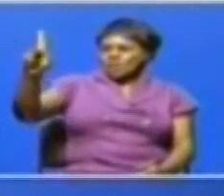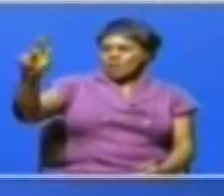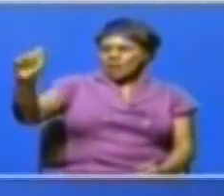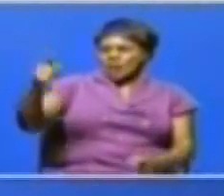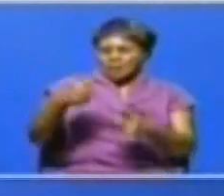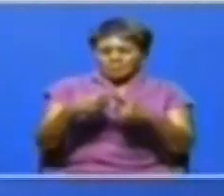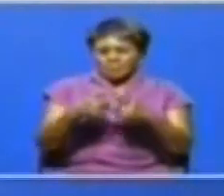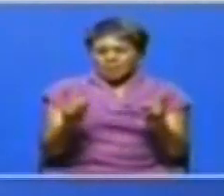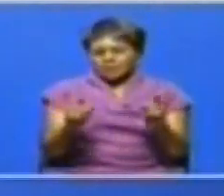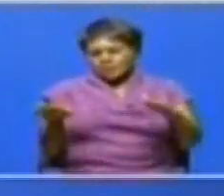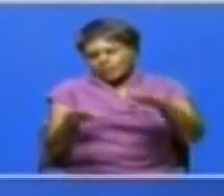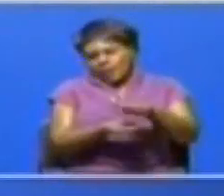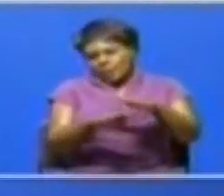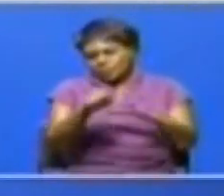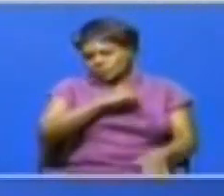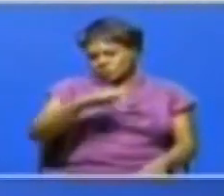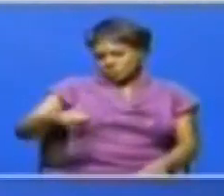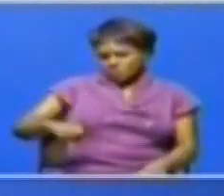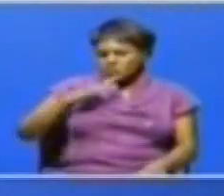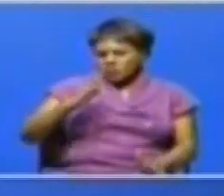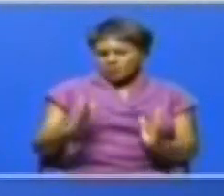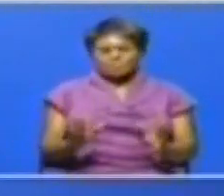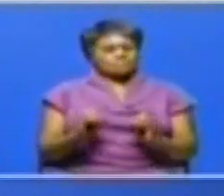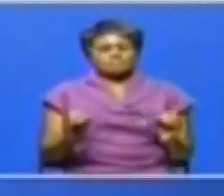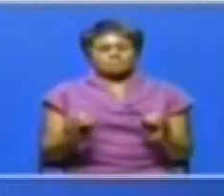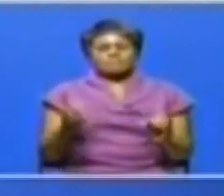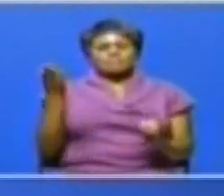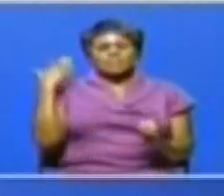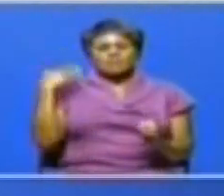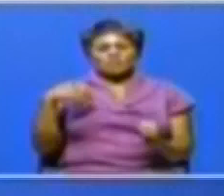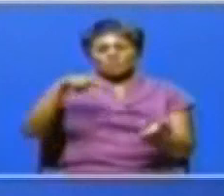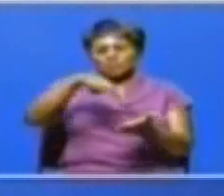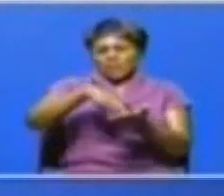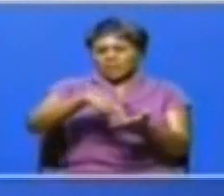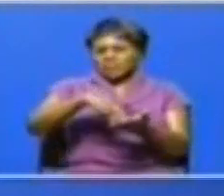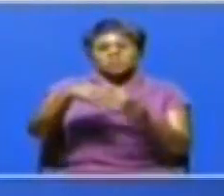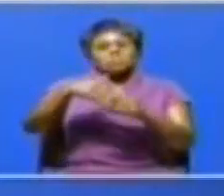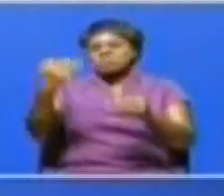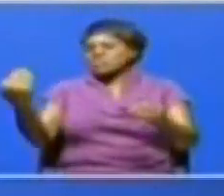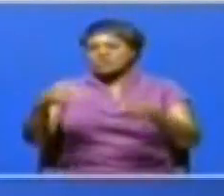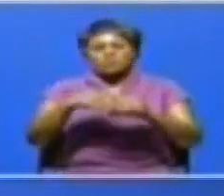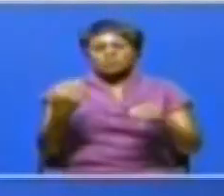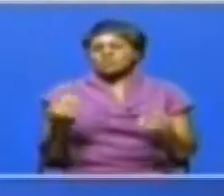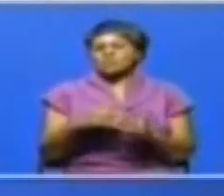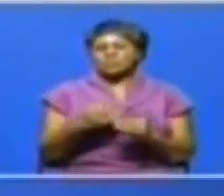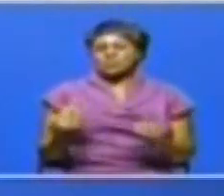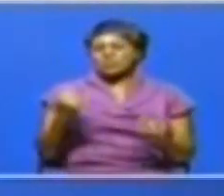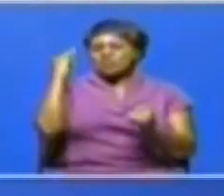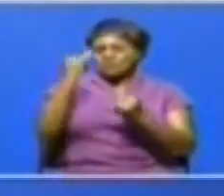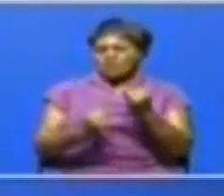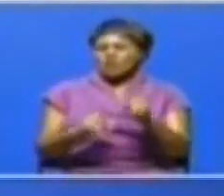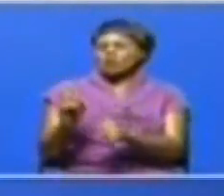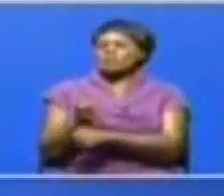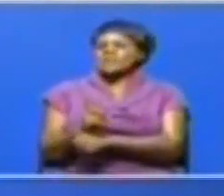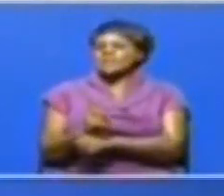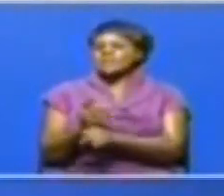ila upande ule wa naibu spika wao kuweza kumchagua, manake awali kulikuwa na wagombeaji kadhaa lakini walijiondoa dakika za mwisho mwisho, hivyo basi kutoa